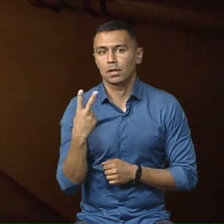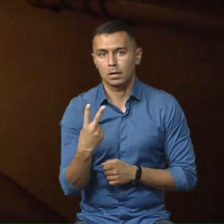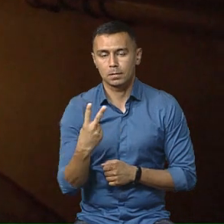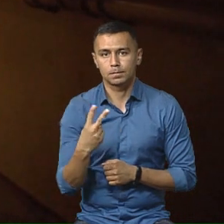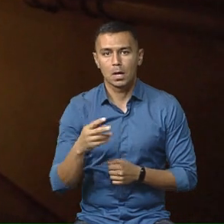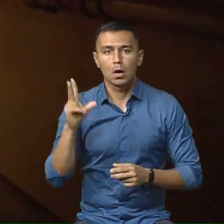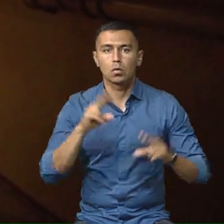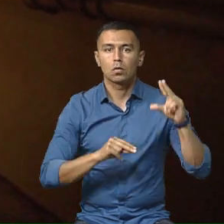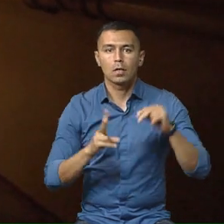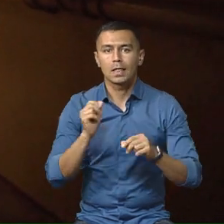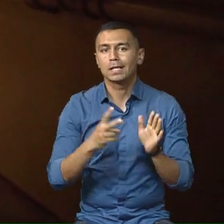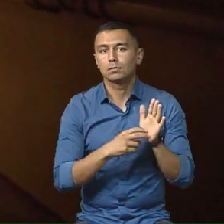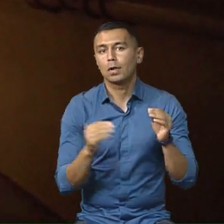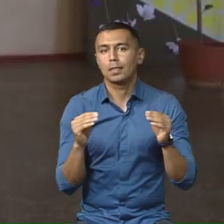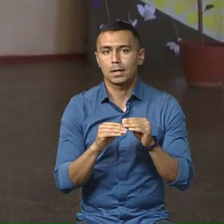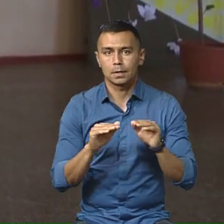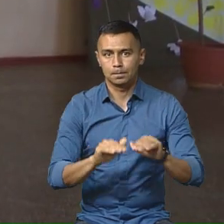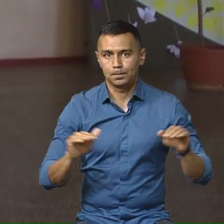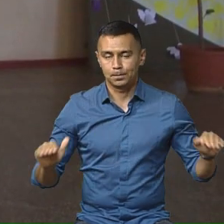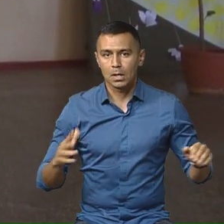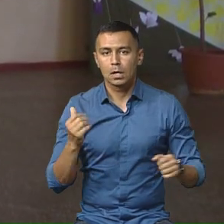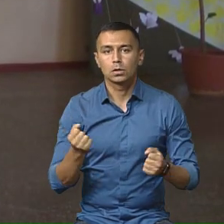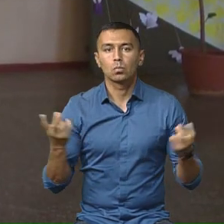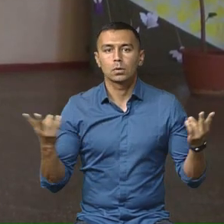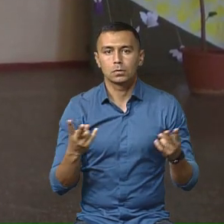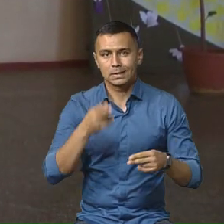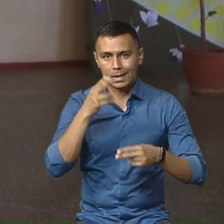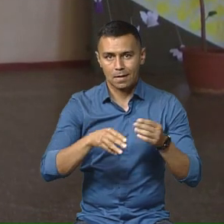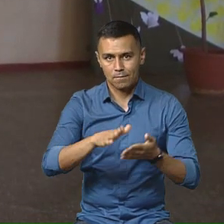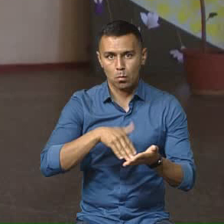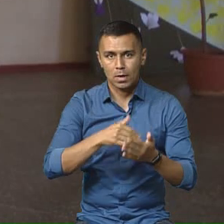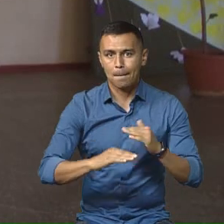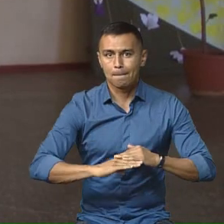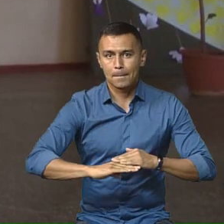і розраховане воно на 710 учнів. Ще потрібно дофарбувати підлогу,